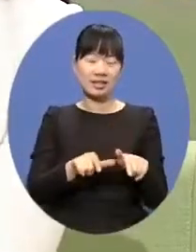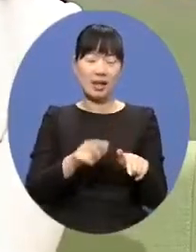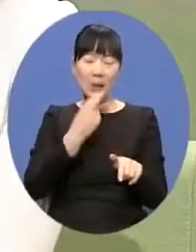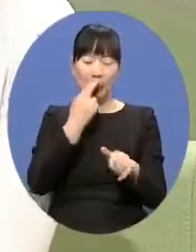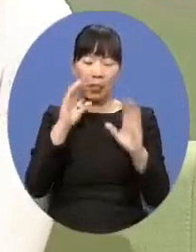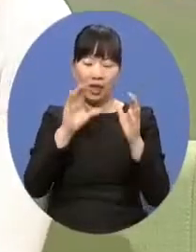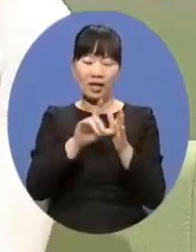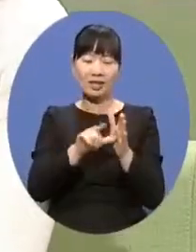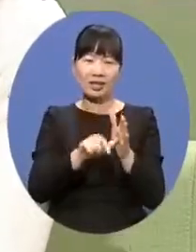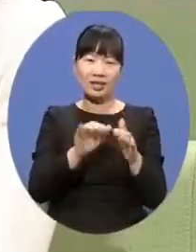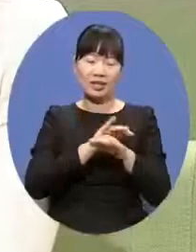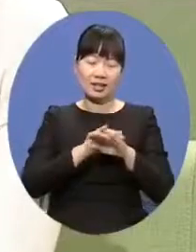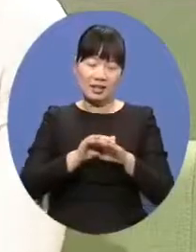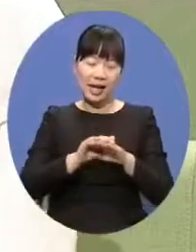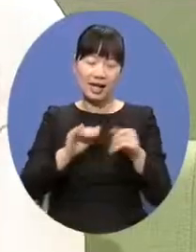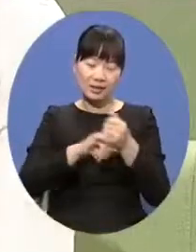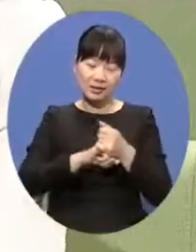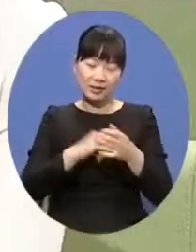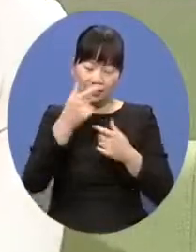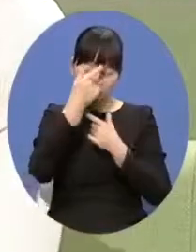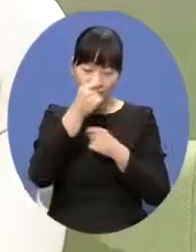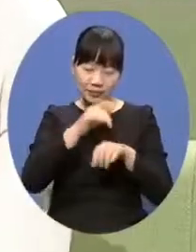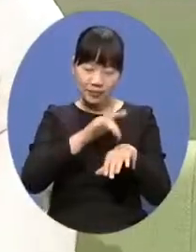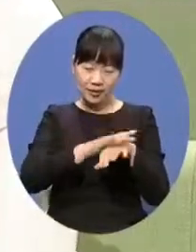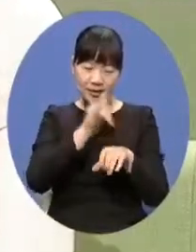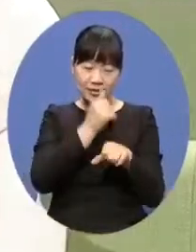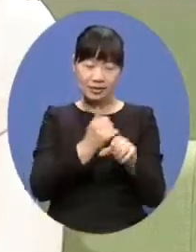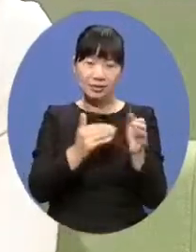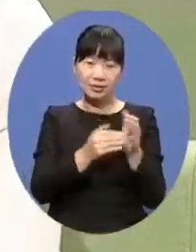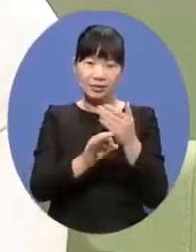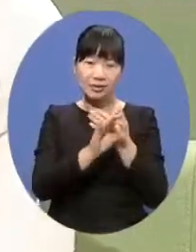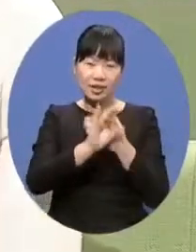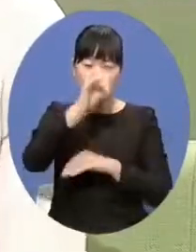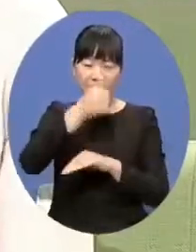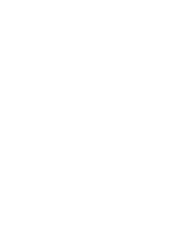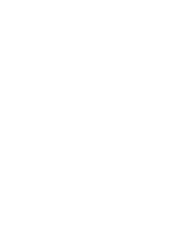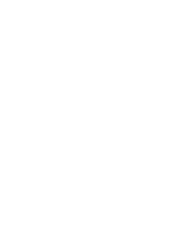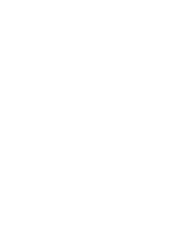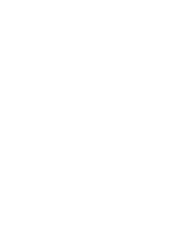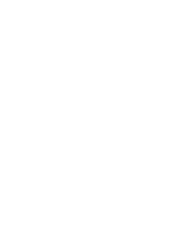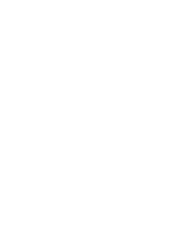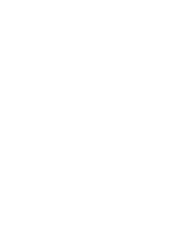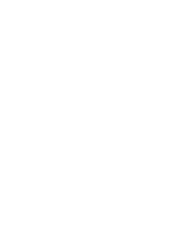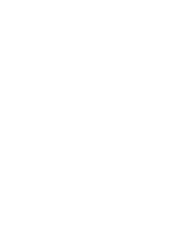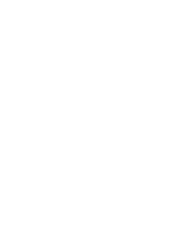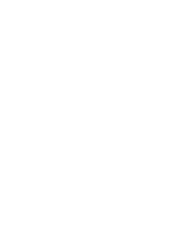시기에 잘 해놓으시면 나중에 거짓말 하셔도 잘 먹어 들어갑니다. 그러니까요. 이제